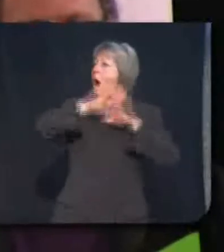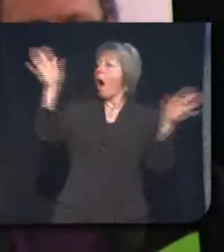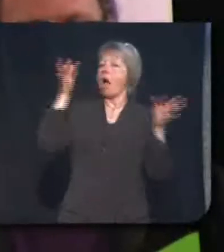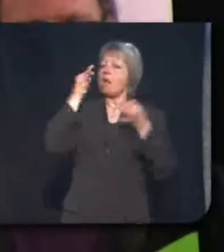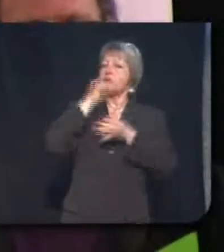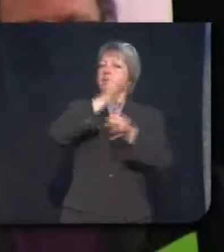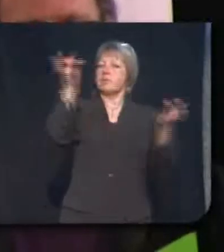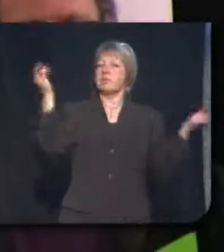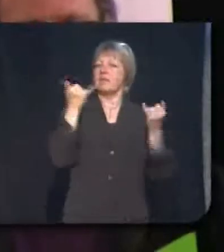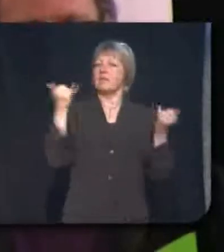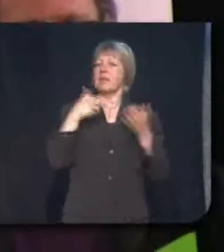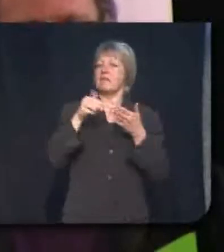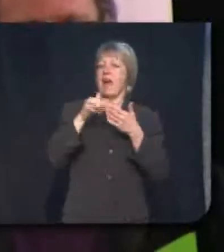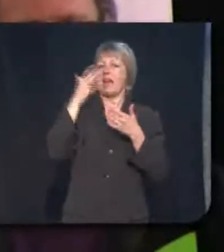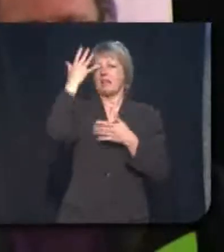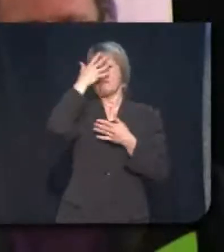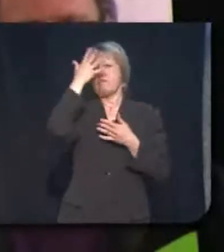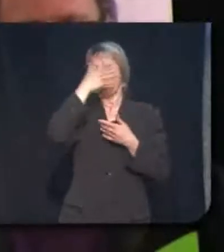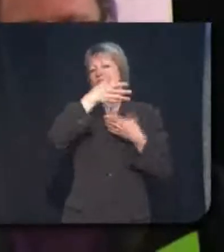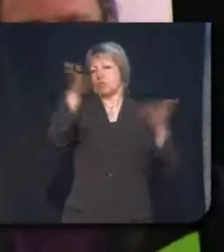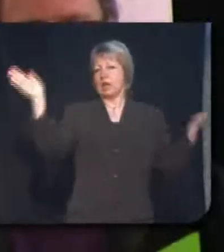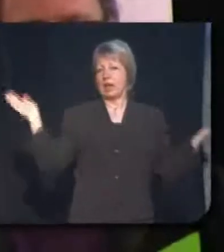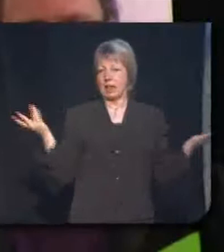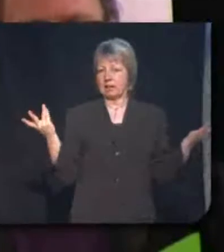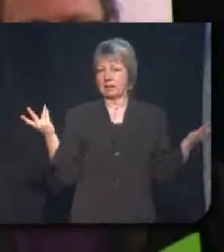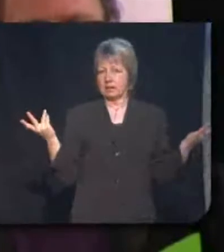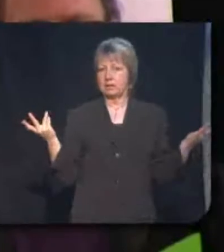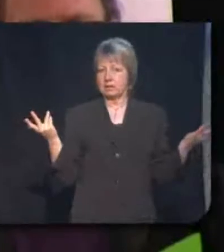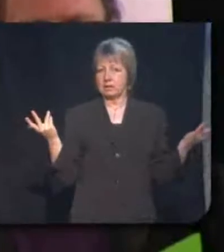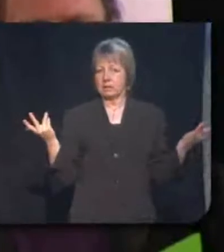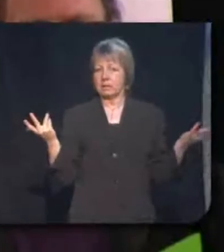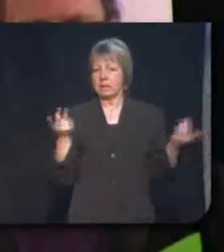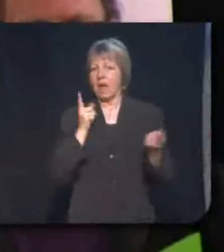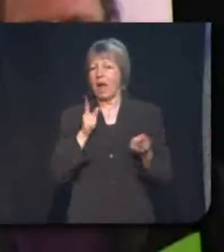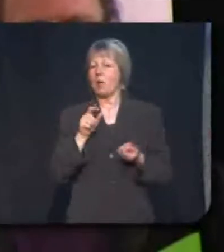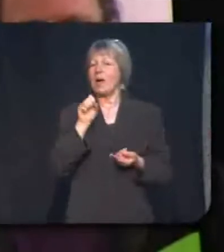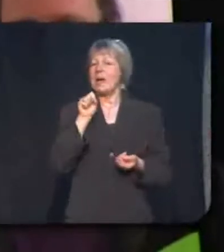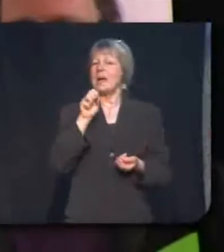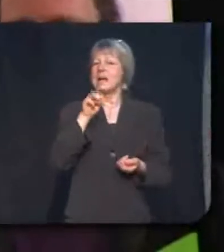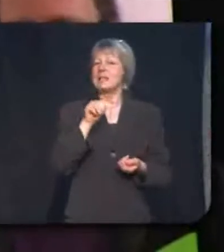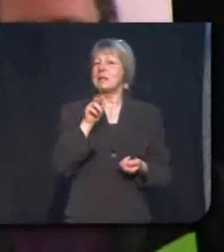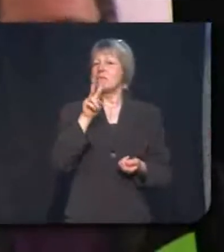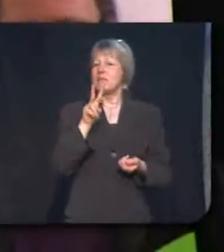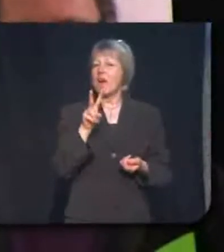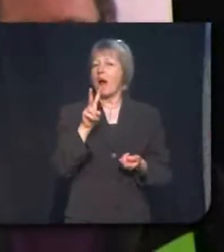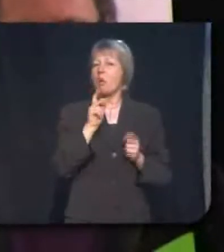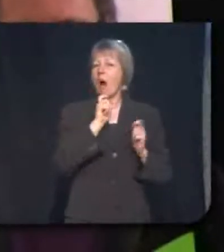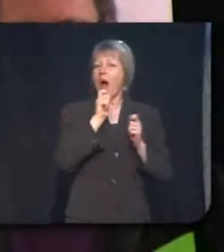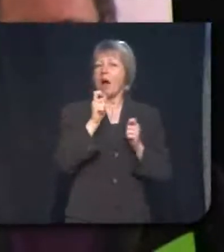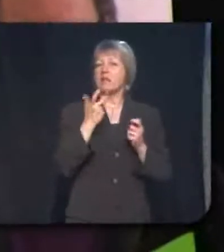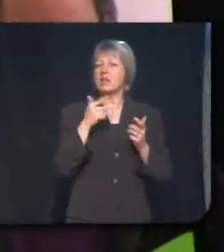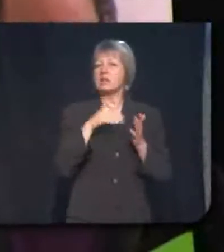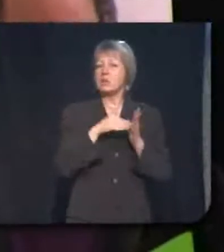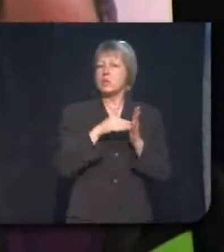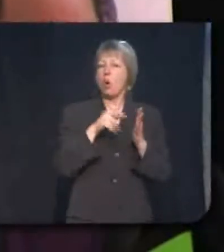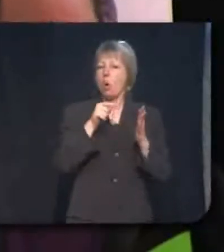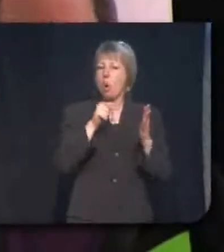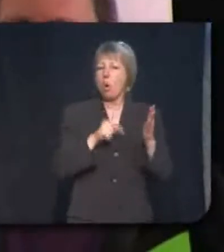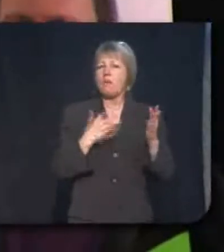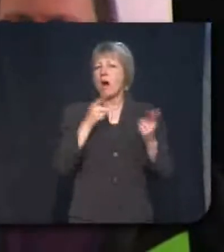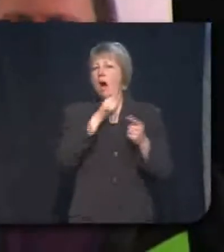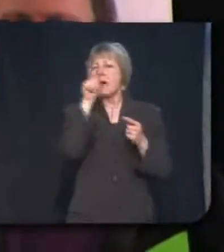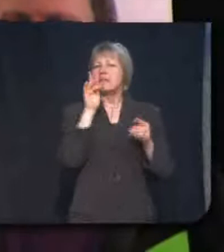Weiterentwicklung vorstellen und möglicherweise auch was sie an diesen smv-anträgen die hier auch noch zur Abstimmung stehen kritisieren